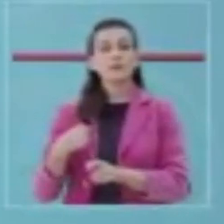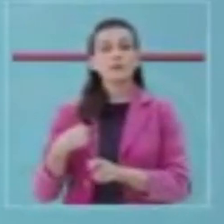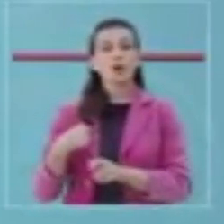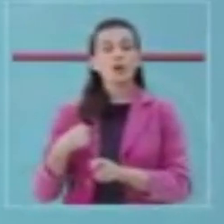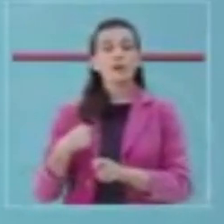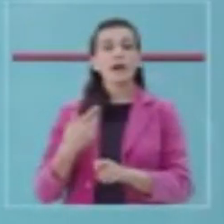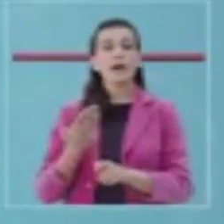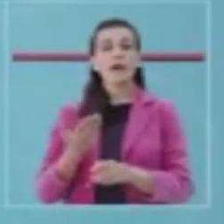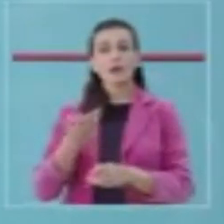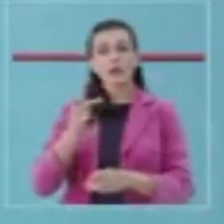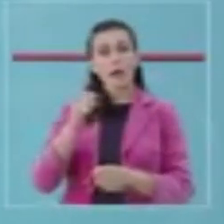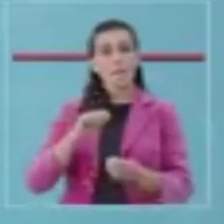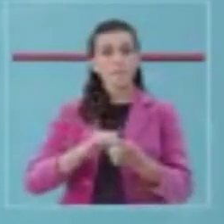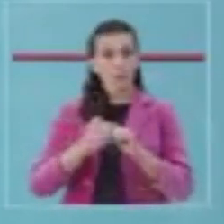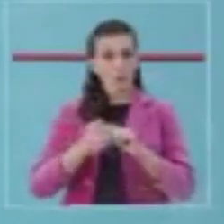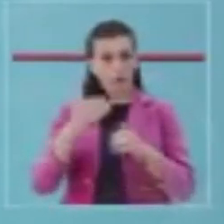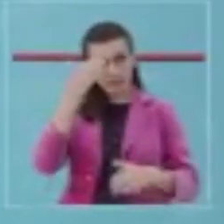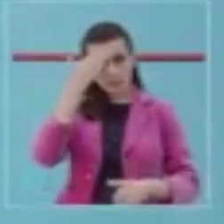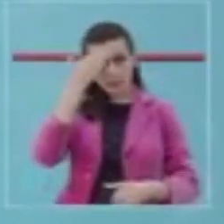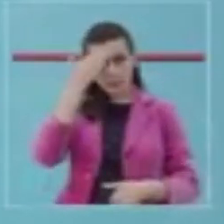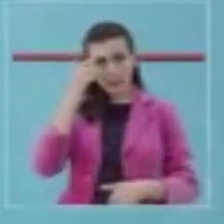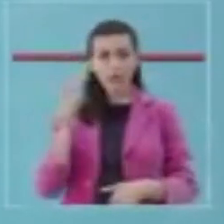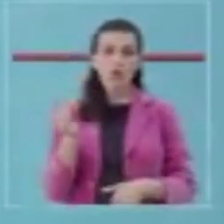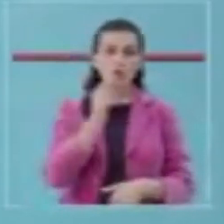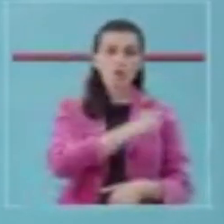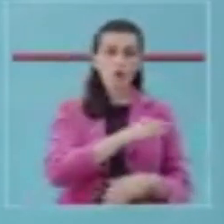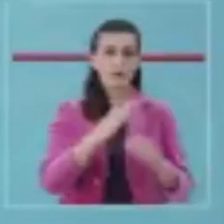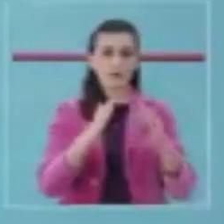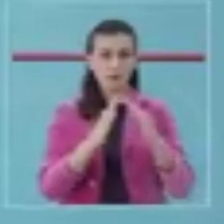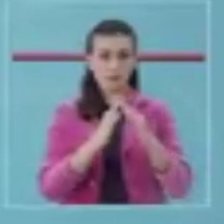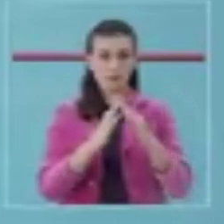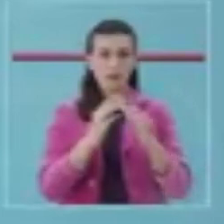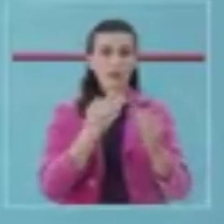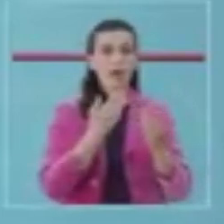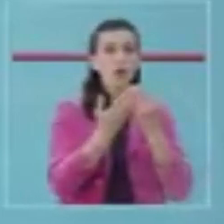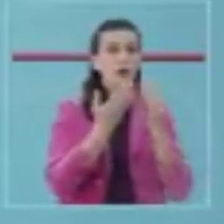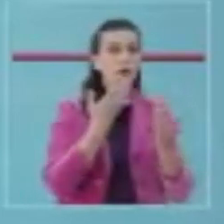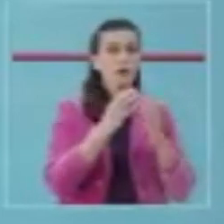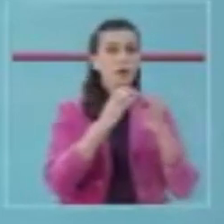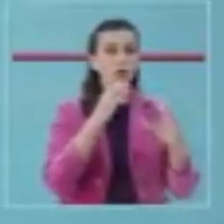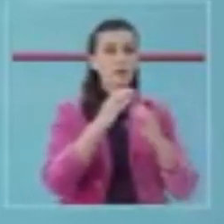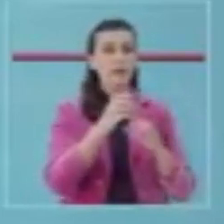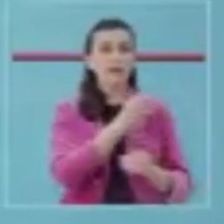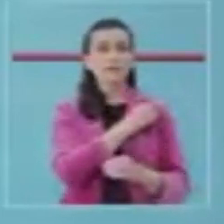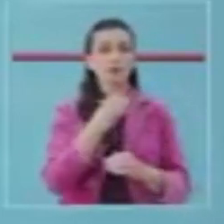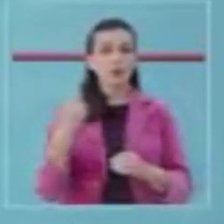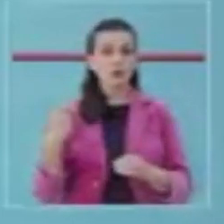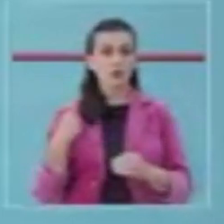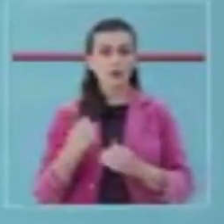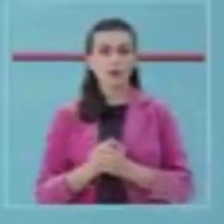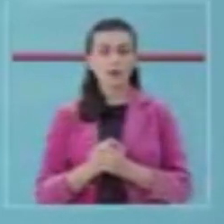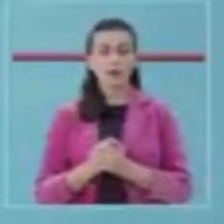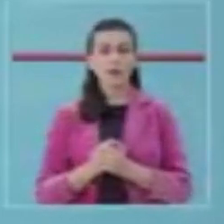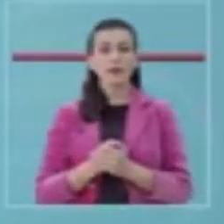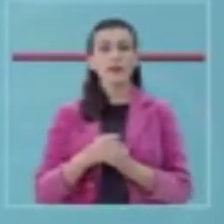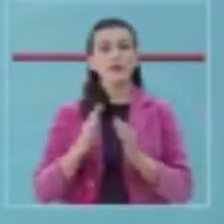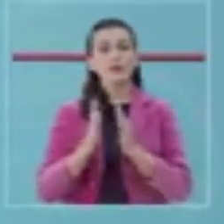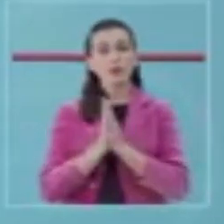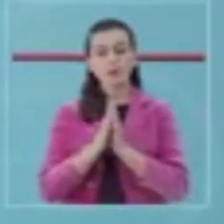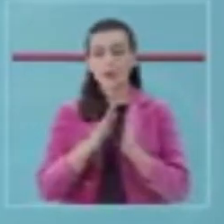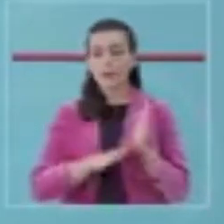të rikthehen në shtëpi dhe të kryhet komunikimi me strukturat shëndetësore. Siguroni vazhdimisht